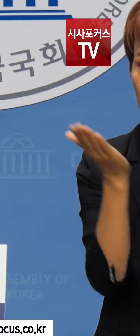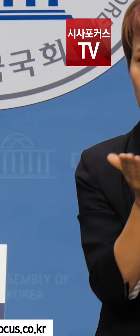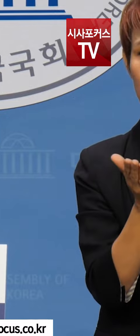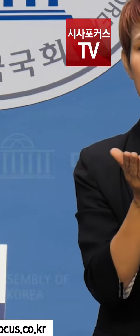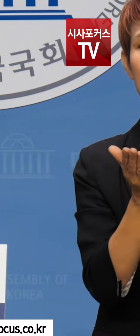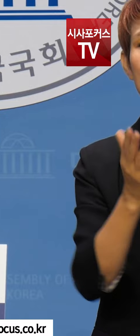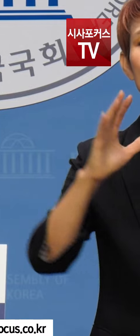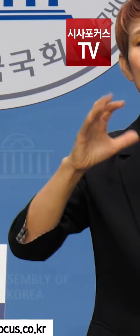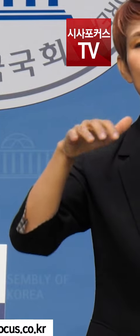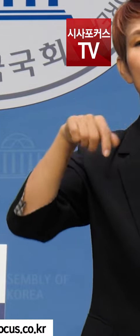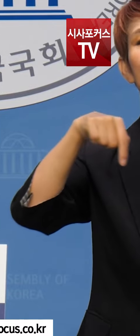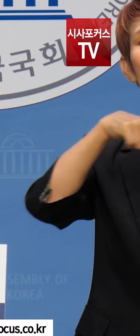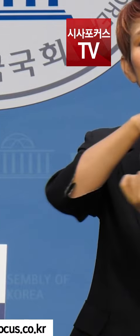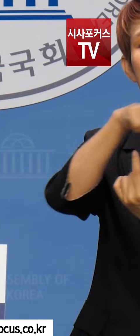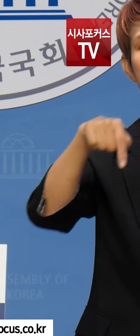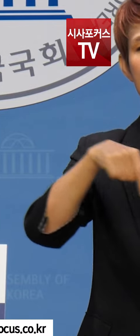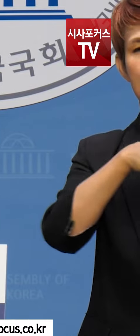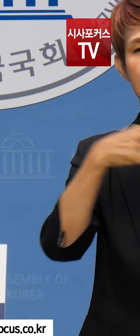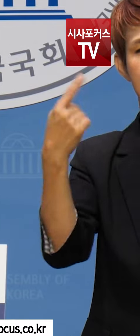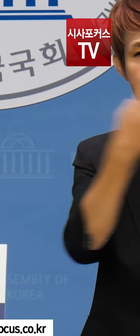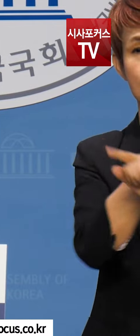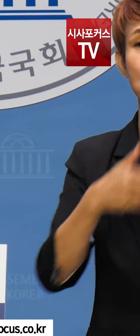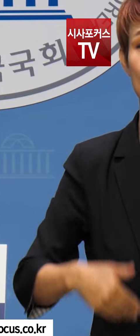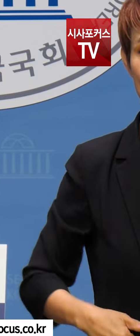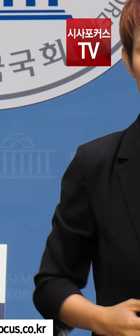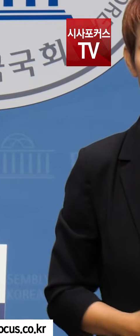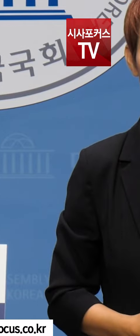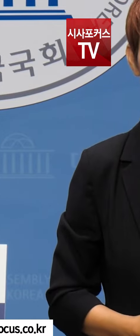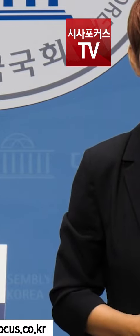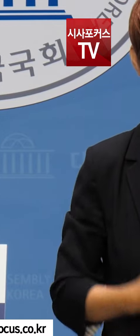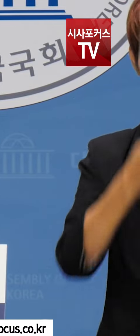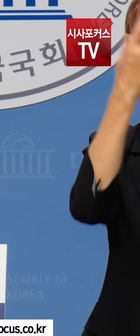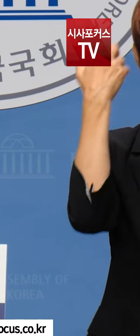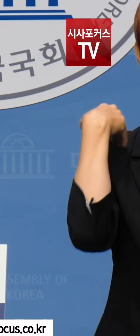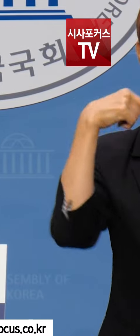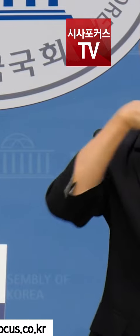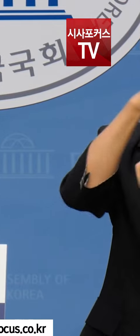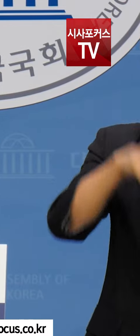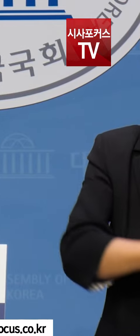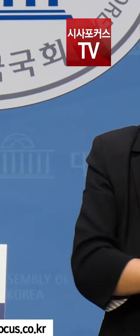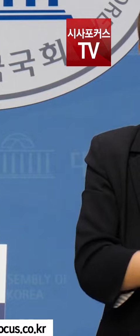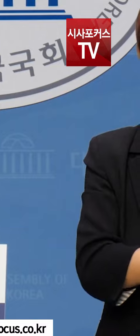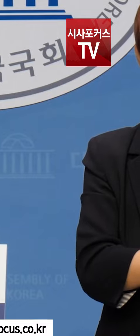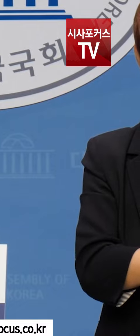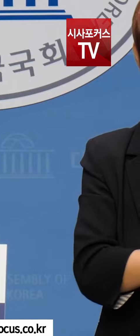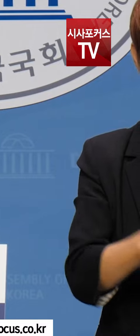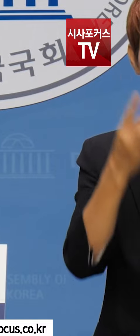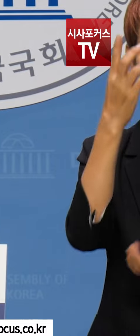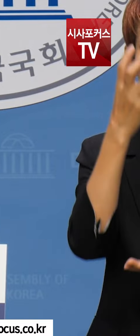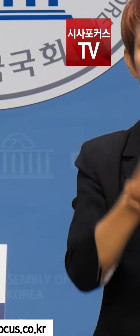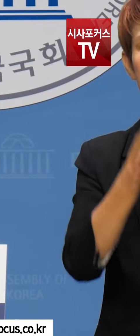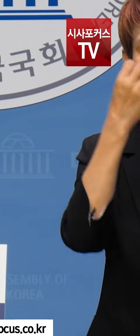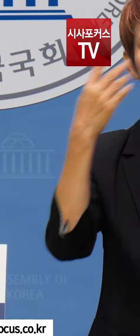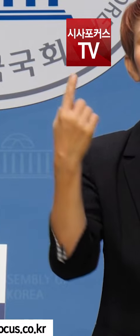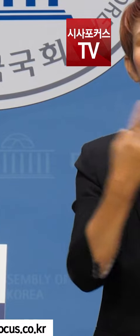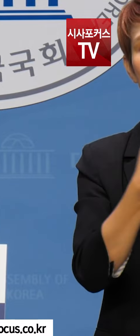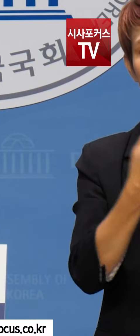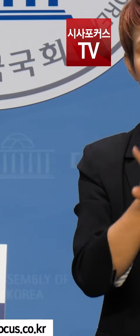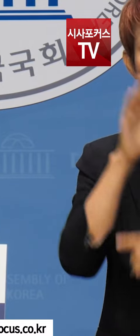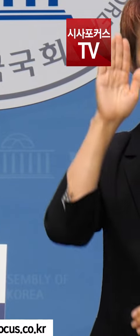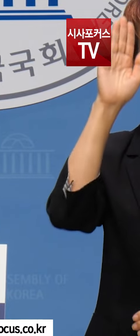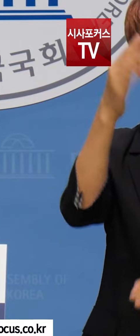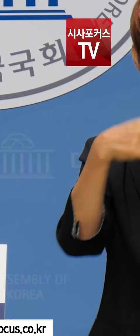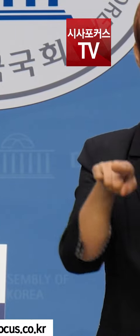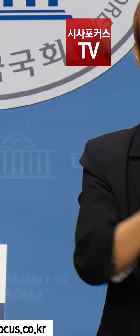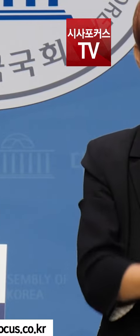운영은 환골탈태해야 합니다. 나라를 운영하는 근본적인 원칙을 새로 고쳐 미래